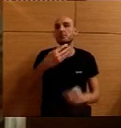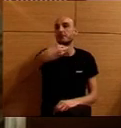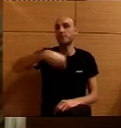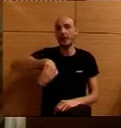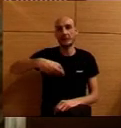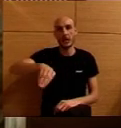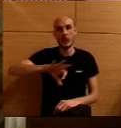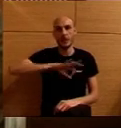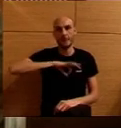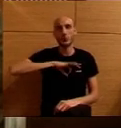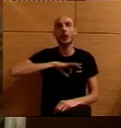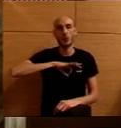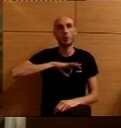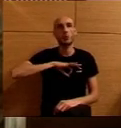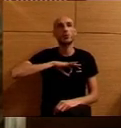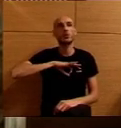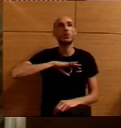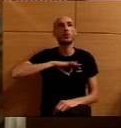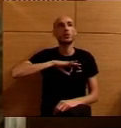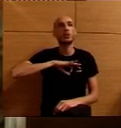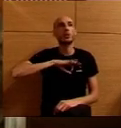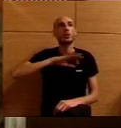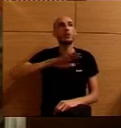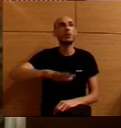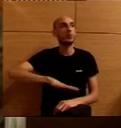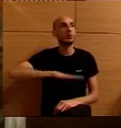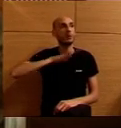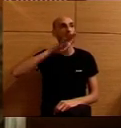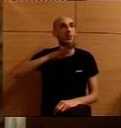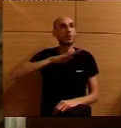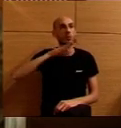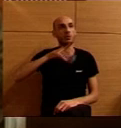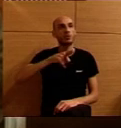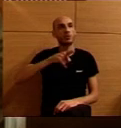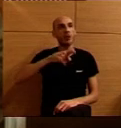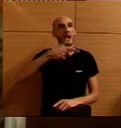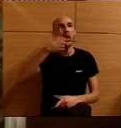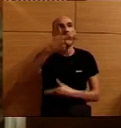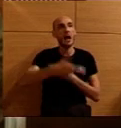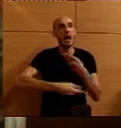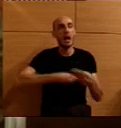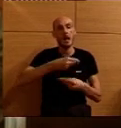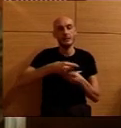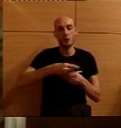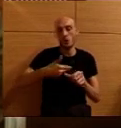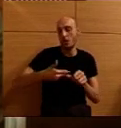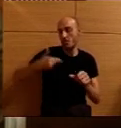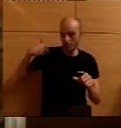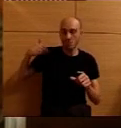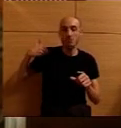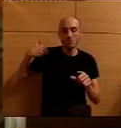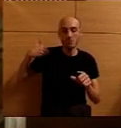Diputació. El que ha fet en el passat, el que ha fet en el present i el que farà en el